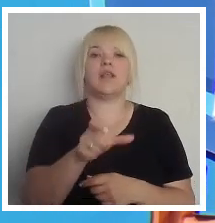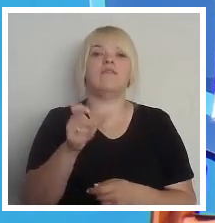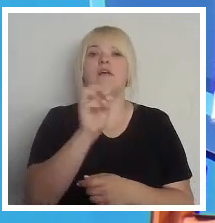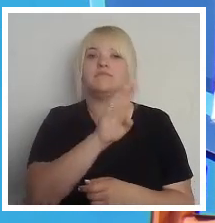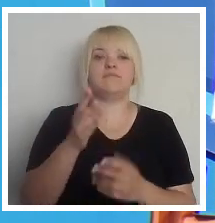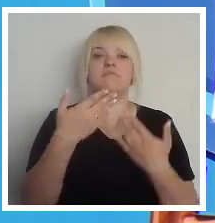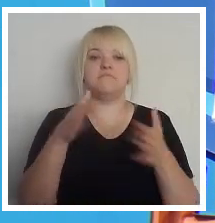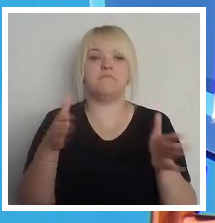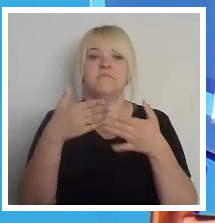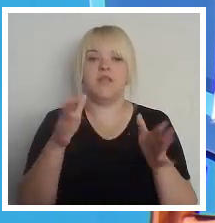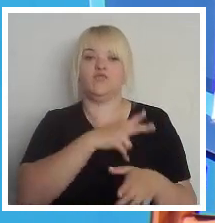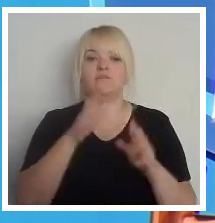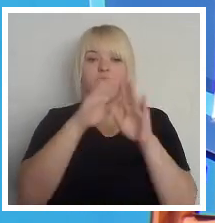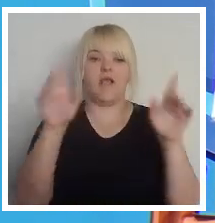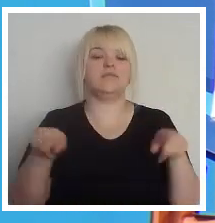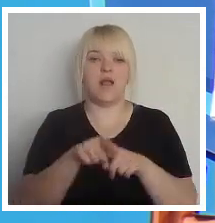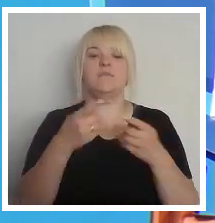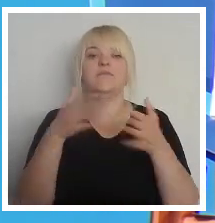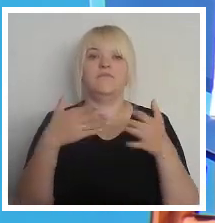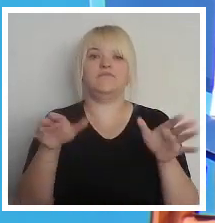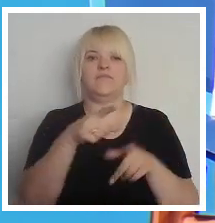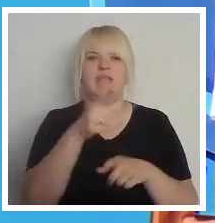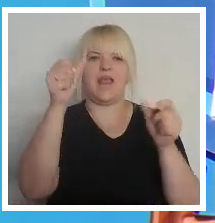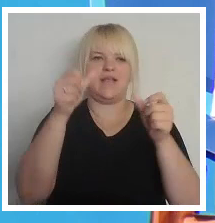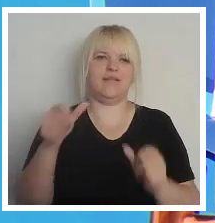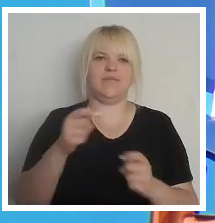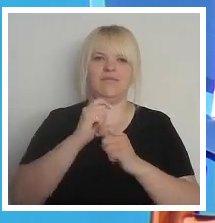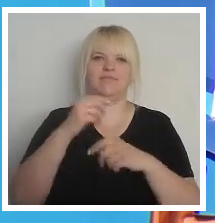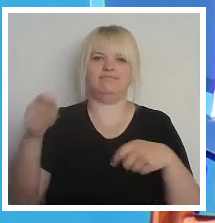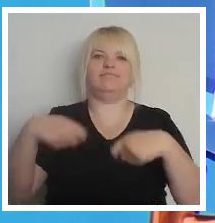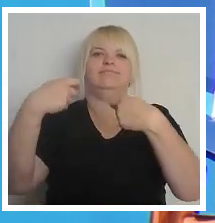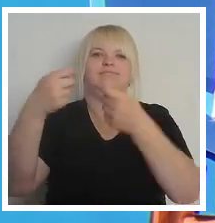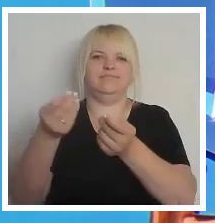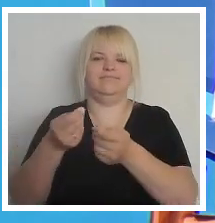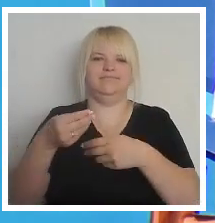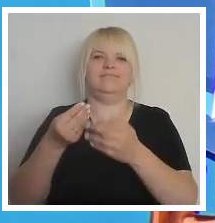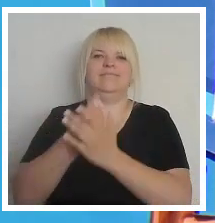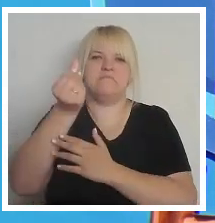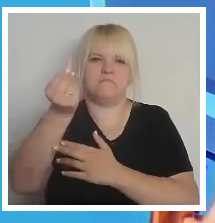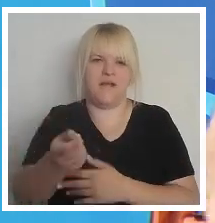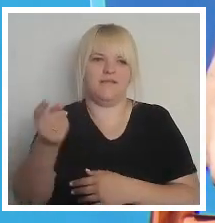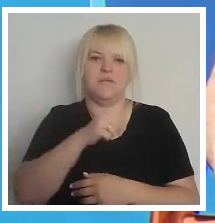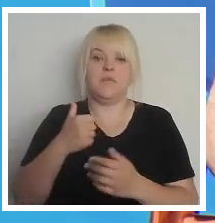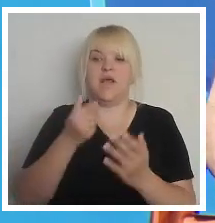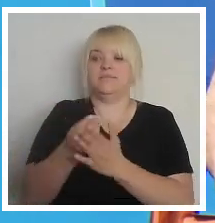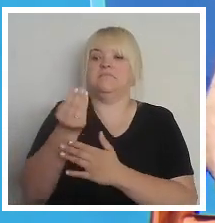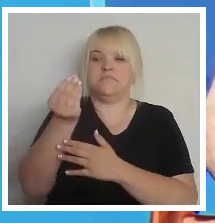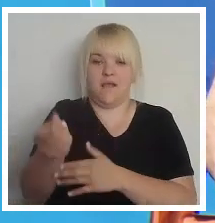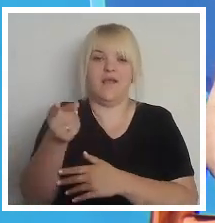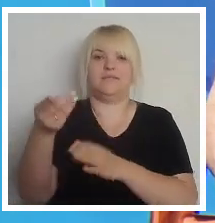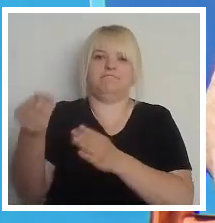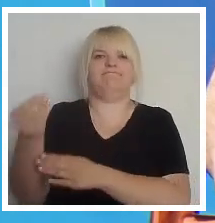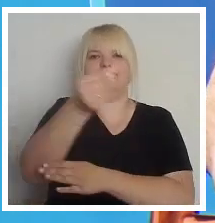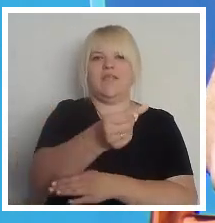prece, kas tiek pārdota šiem reklāmdevējiem. Bet, nu, vārds sakot, cilvēki ir pieraduši, ka it kā, nu, viņi, nu, sevi pārdod Googlam